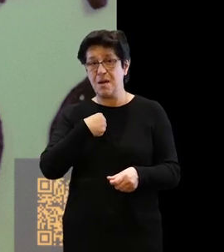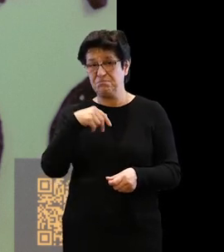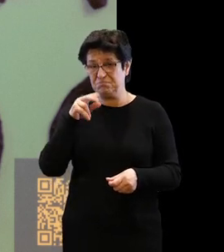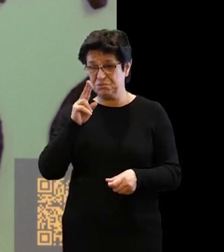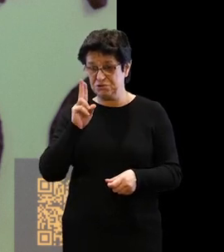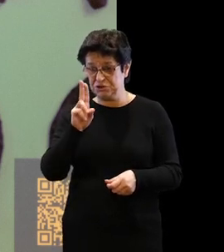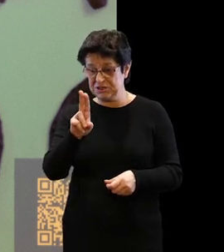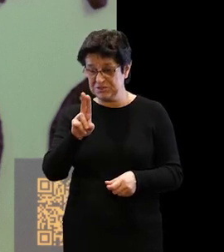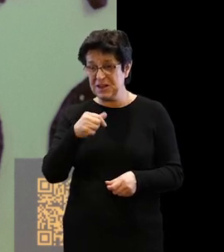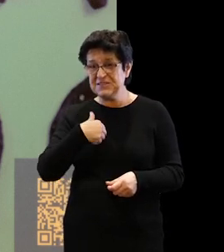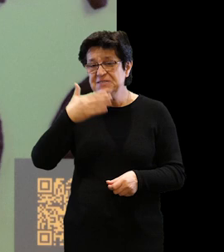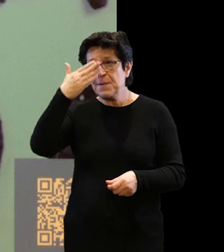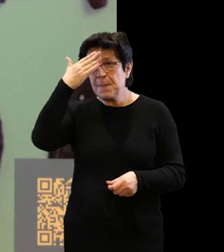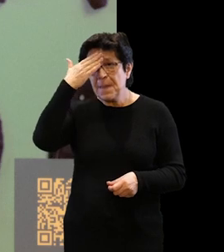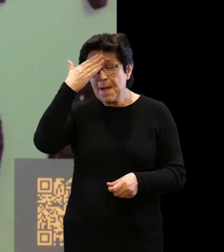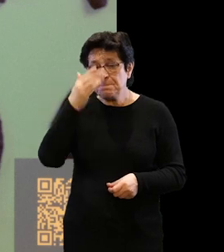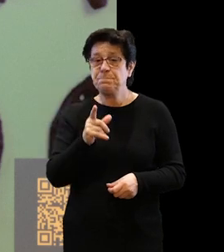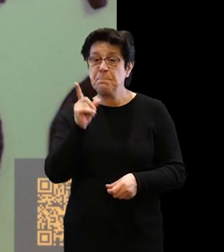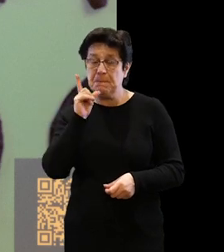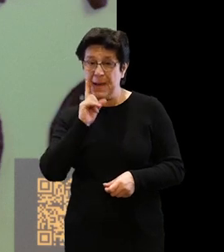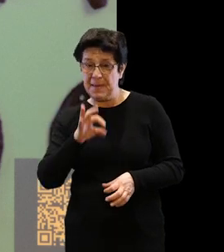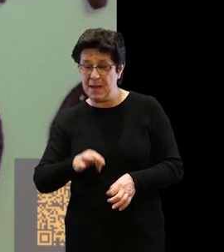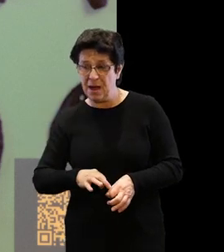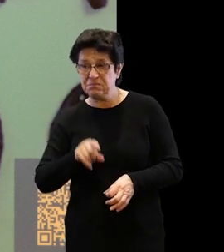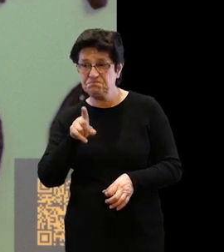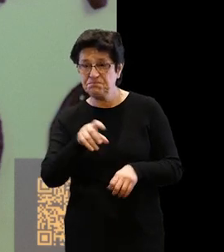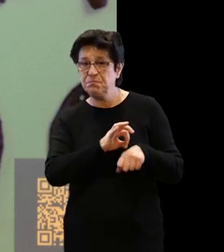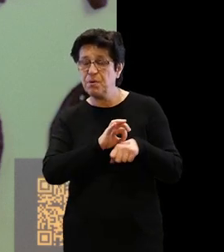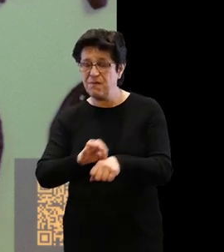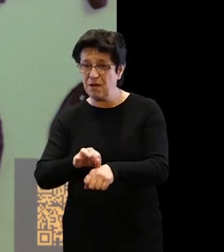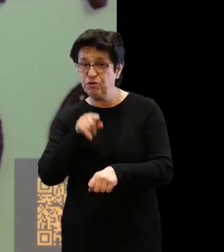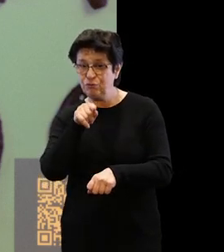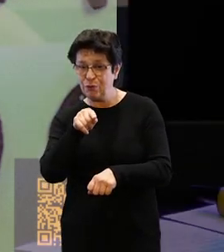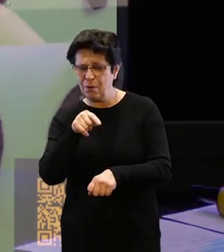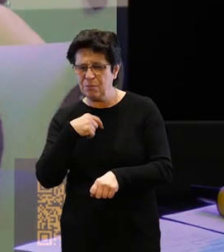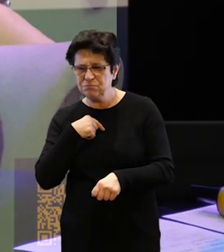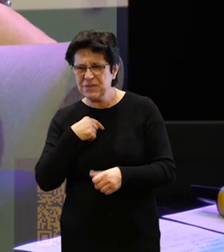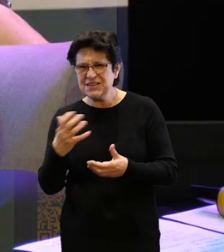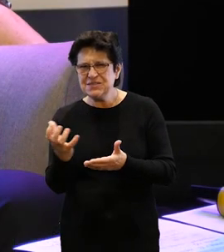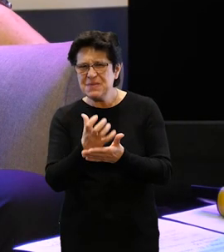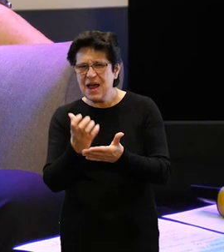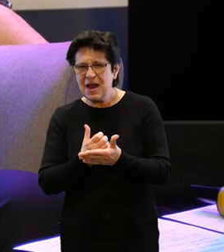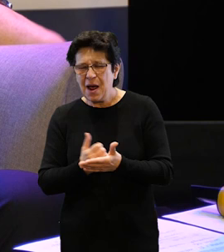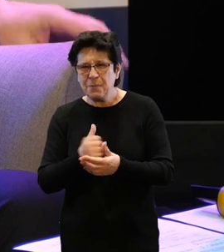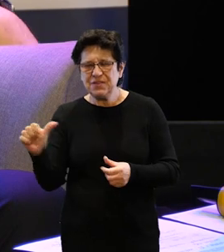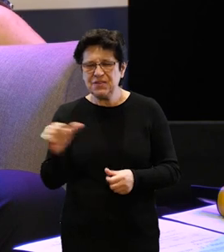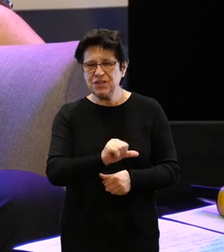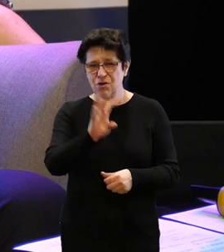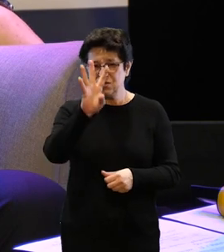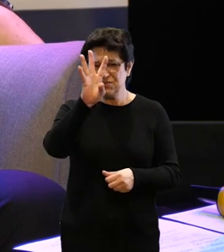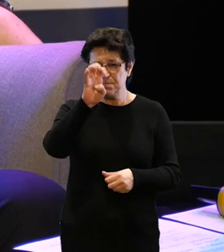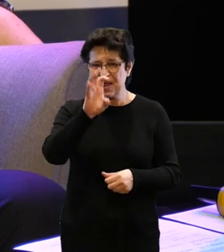tego pana który to prowadzi powiem Wam tak zgromadził ponad pół tysiąc